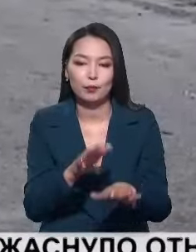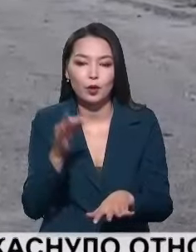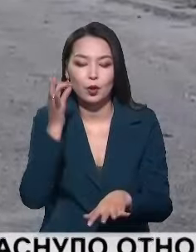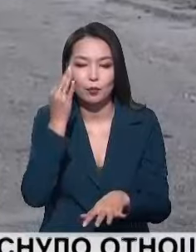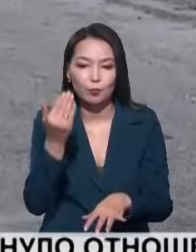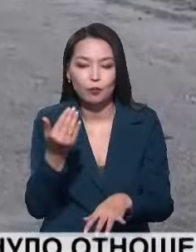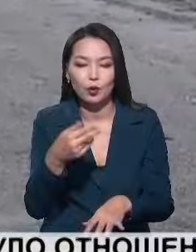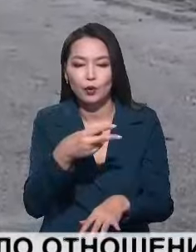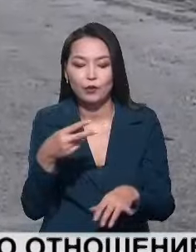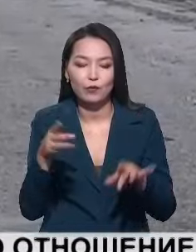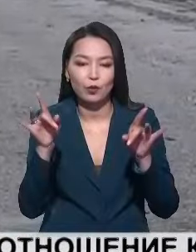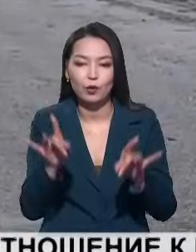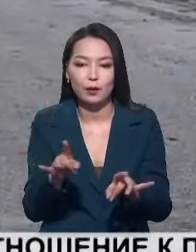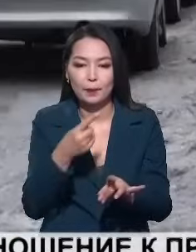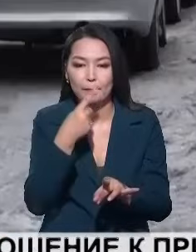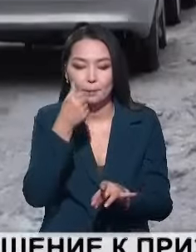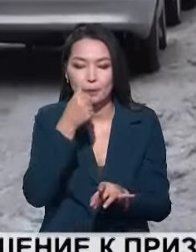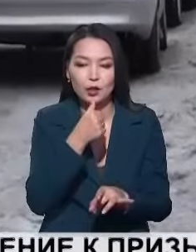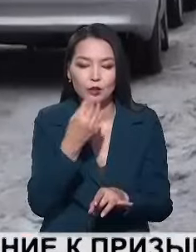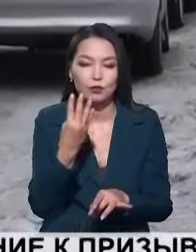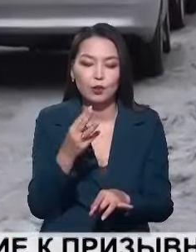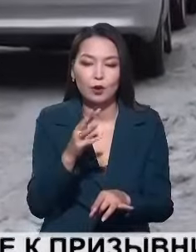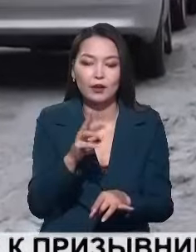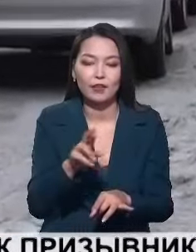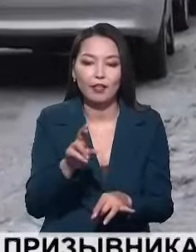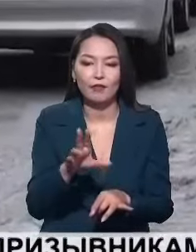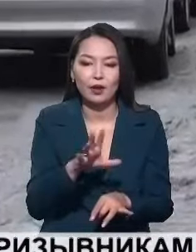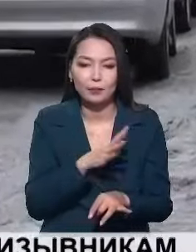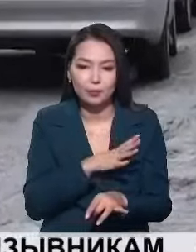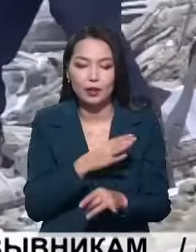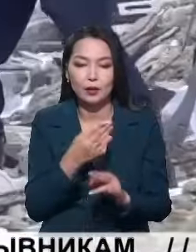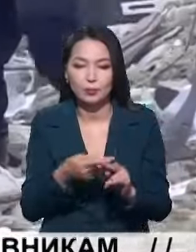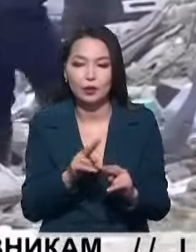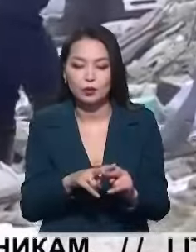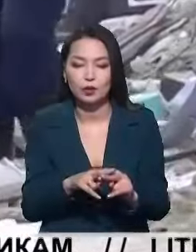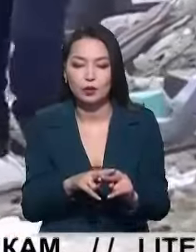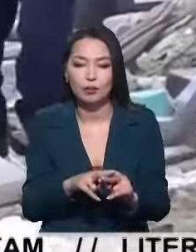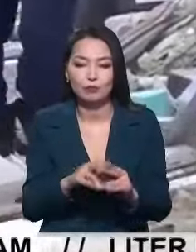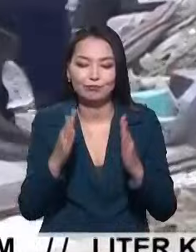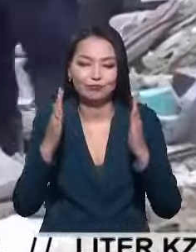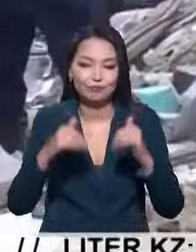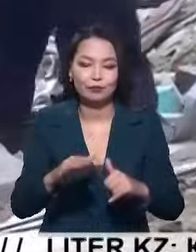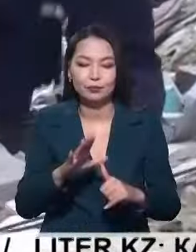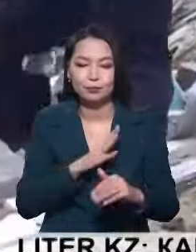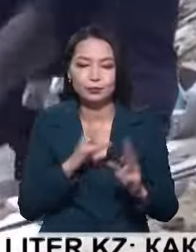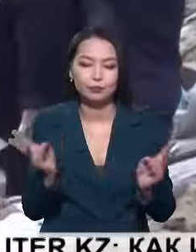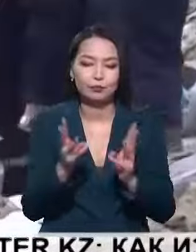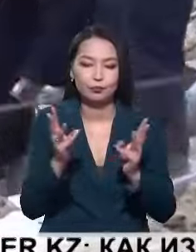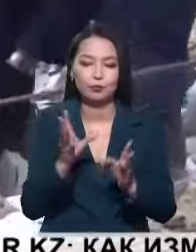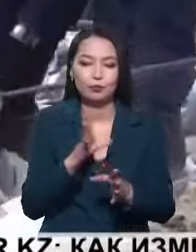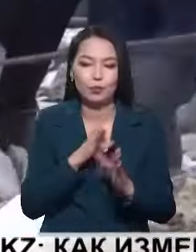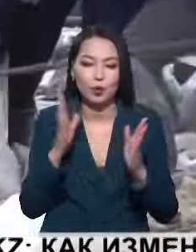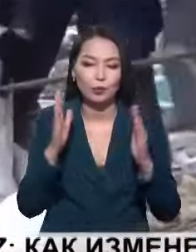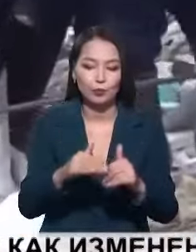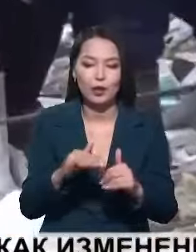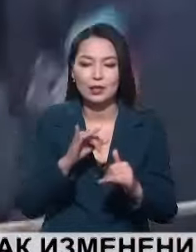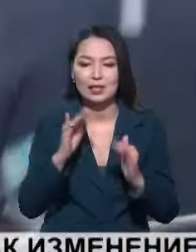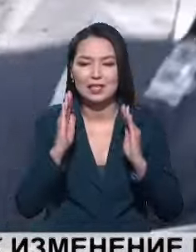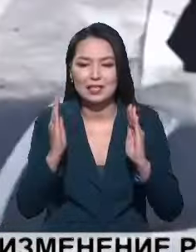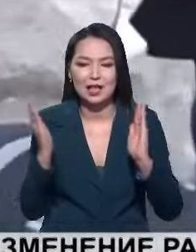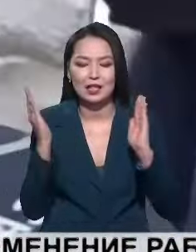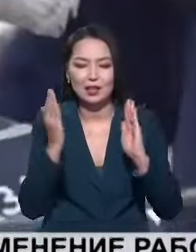двухэтажном кафе произошел ночью 4 января. От хлопка газовоздушной смеси здание обрушилось и начался пожар. Рухнула стена, потолок и крыша здания.